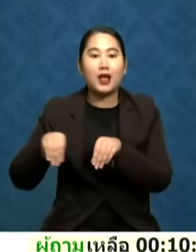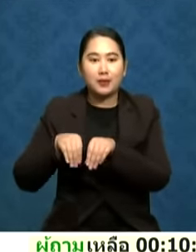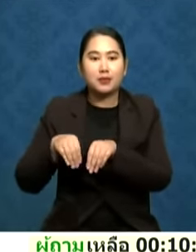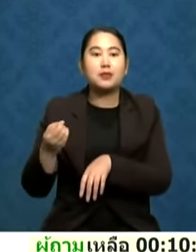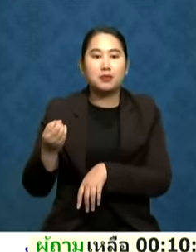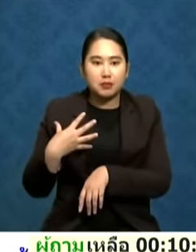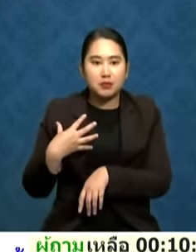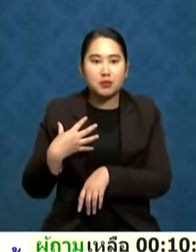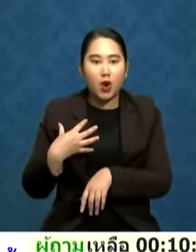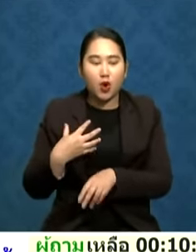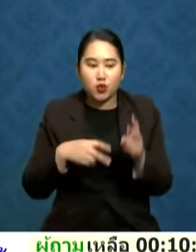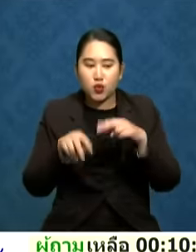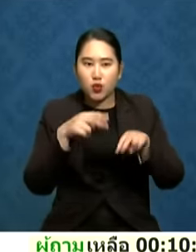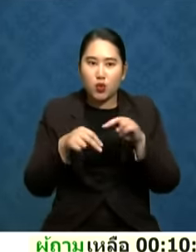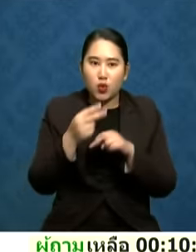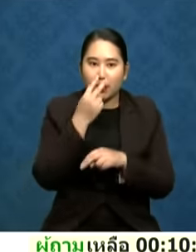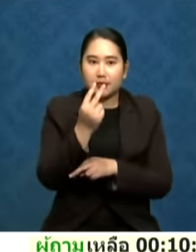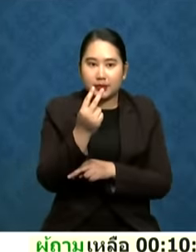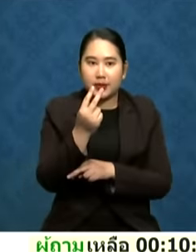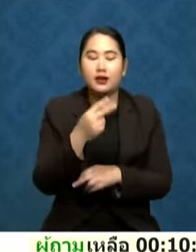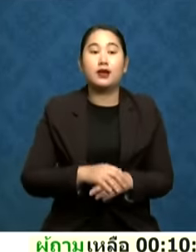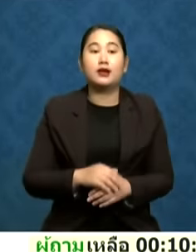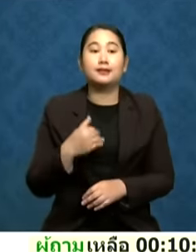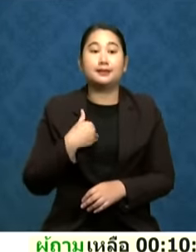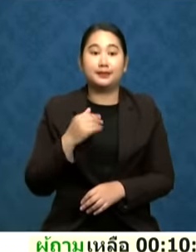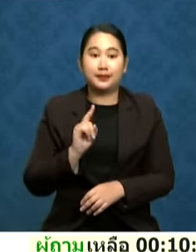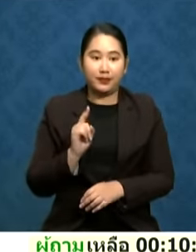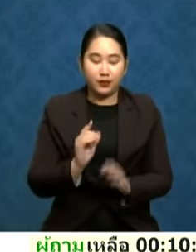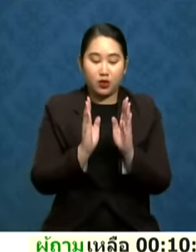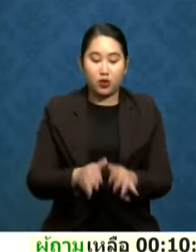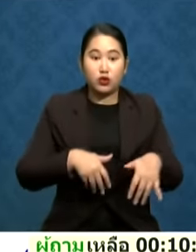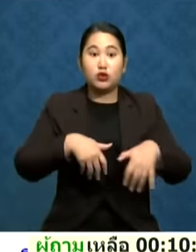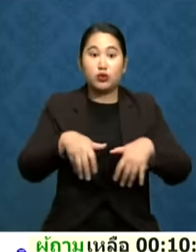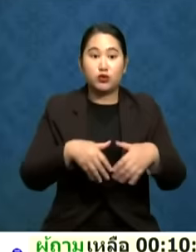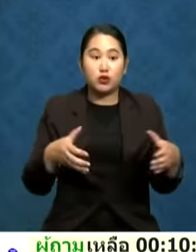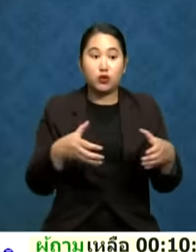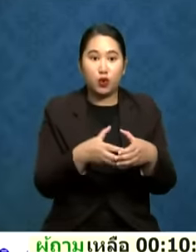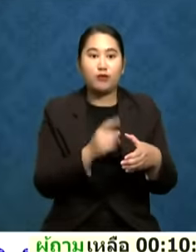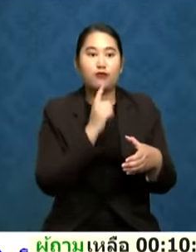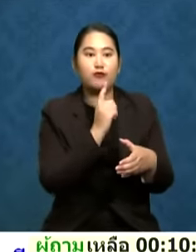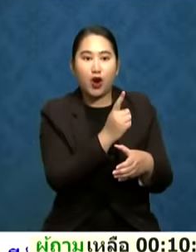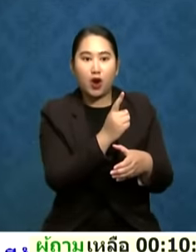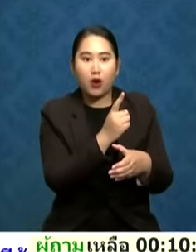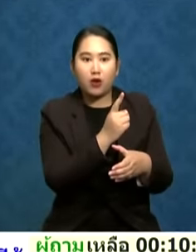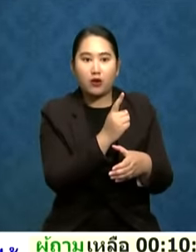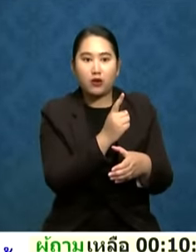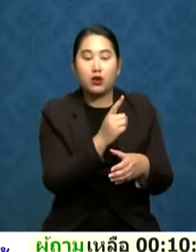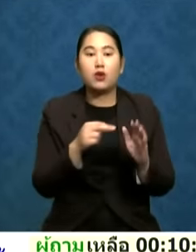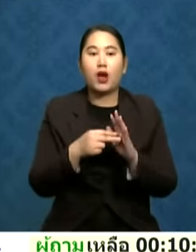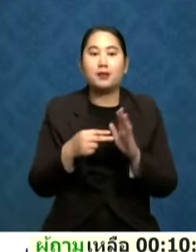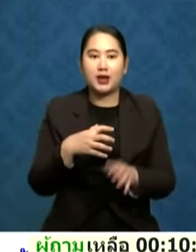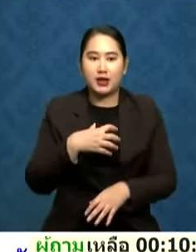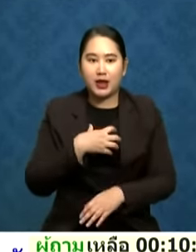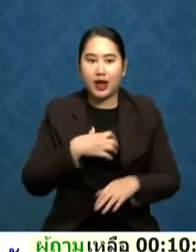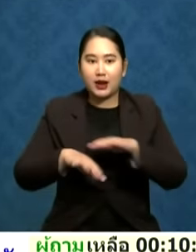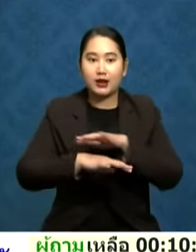เขาได้ติดตามเรื่น ยใชิดแล้พบว่าประชาชนที่ลุกขึ้นฟ้องคดีเองต้องการความ